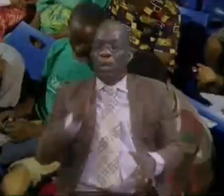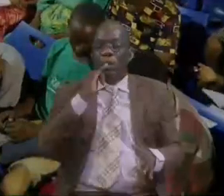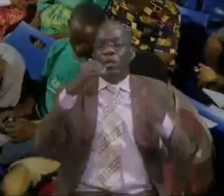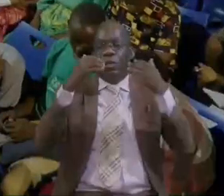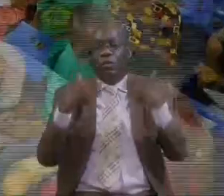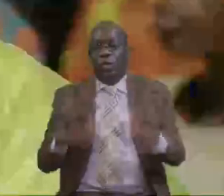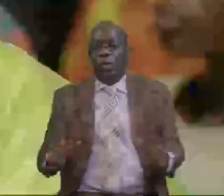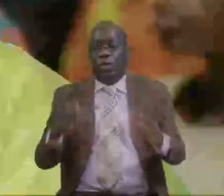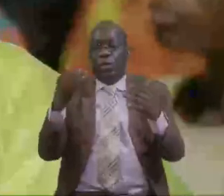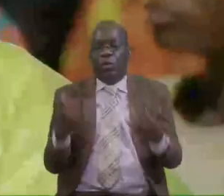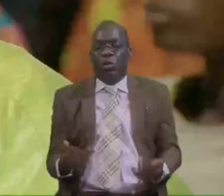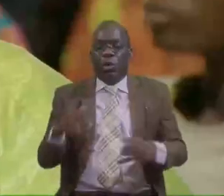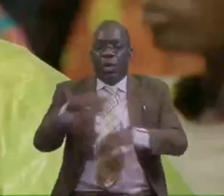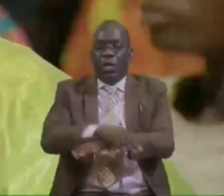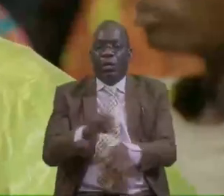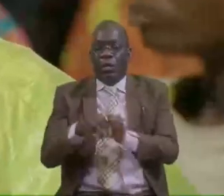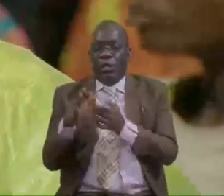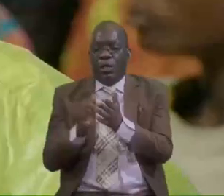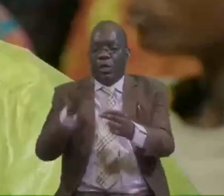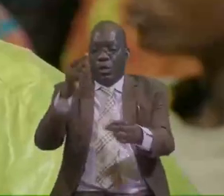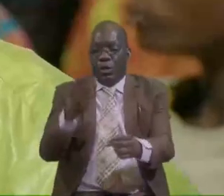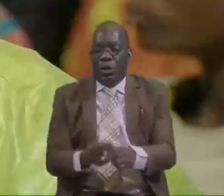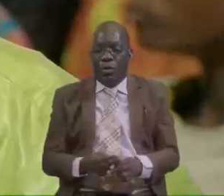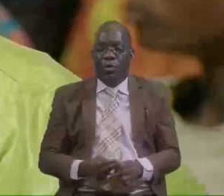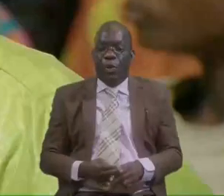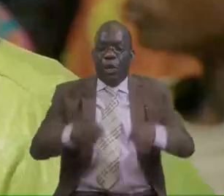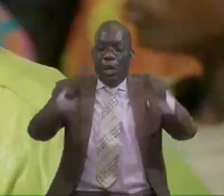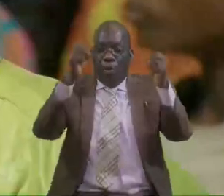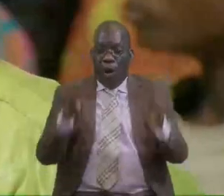Cette affliction est ôtée ce soir au nom de Jésus.